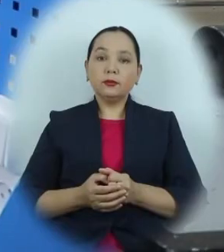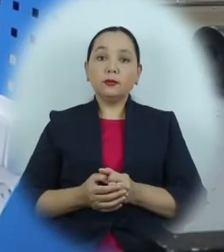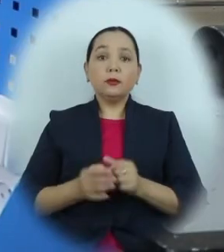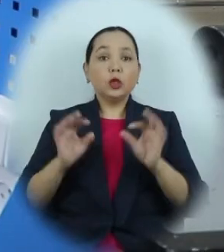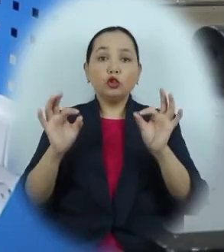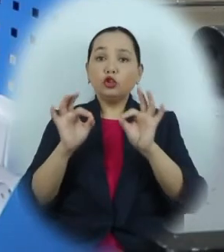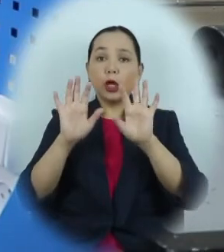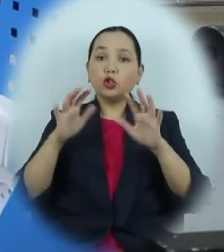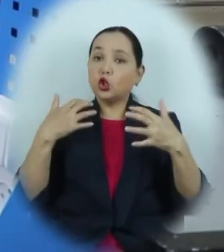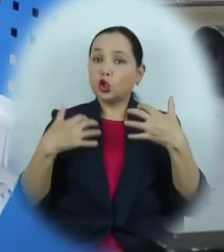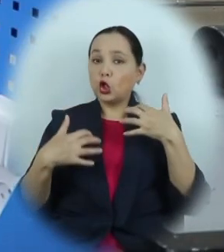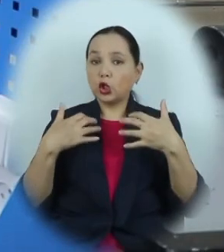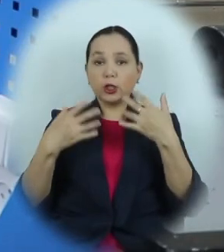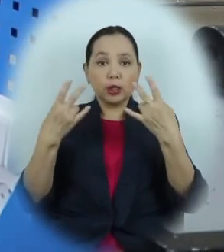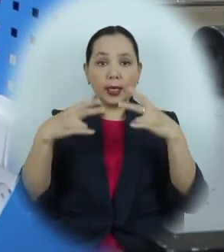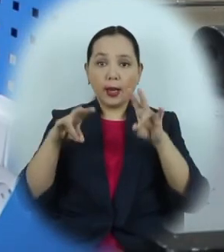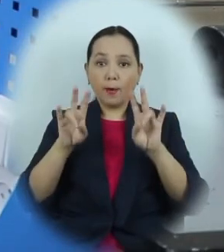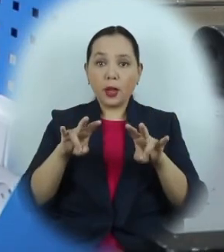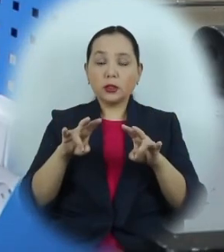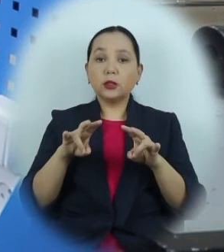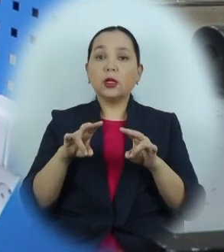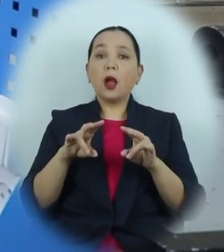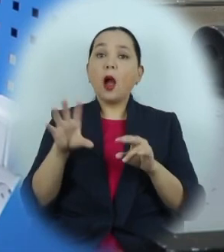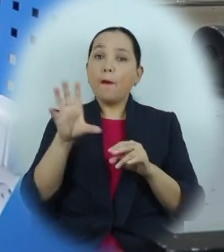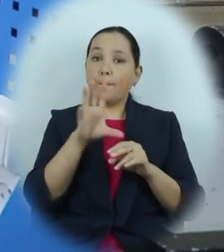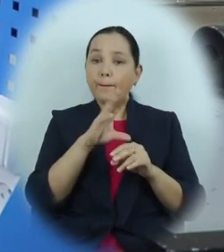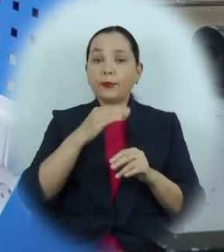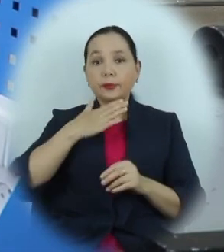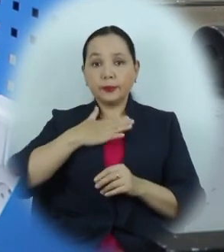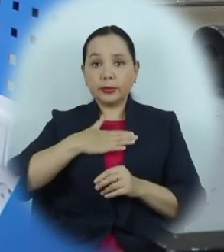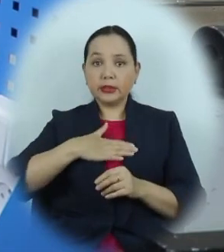Çıkacan şaşırış gerekmez. Uzib olgandan keyin mana